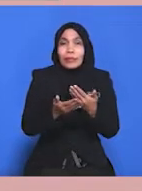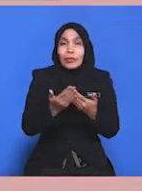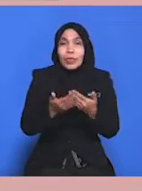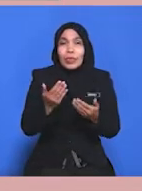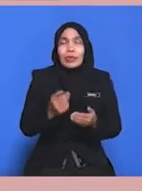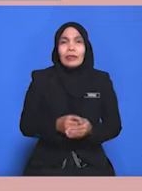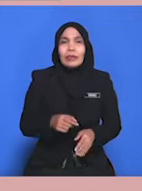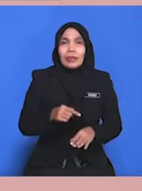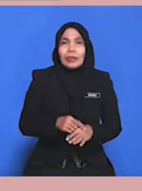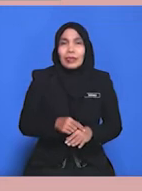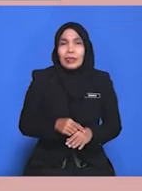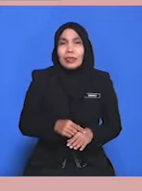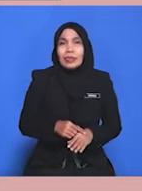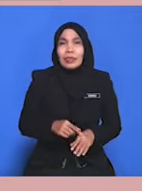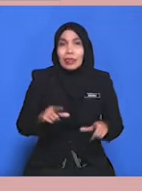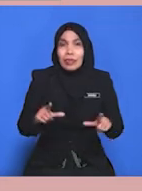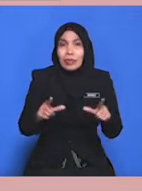jimat, menyeronokkan.